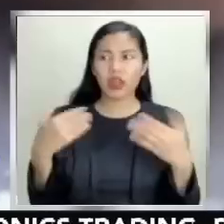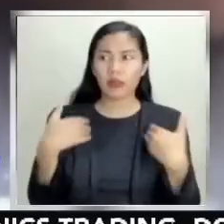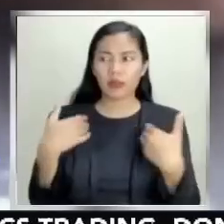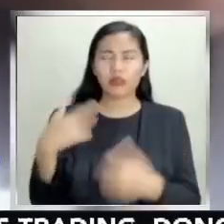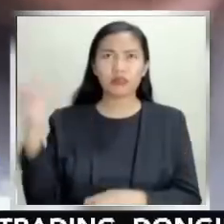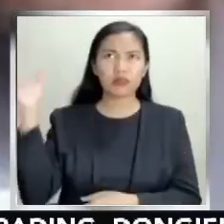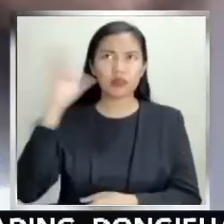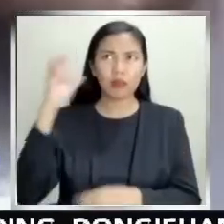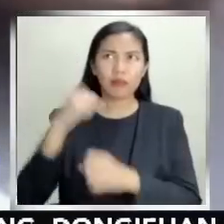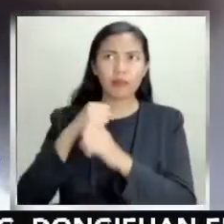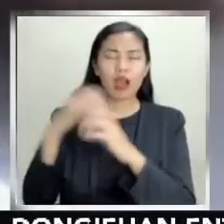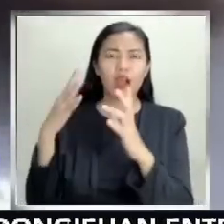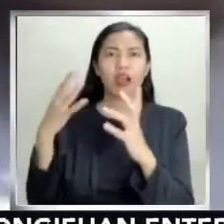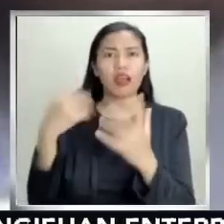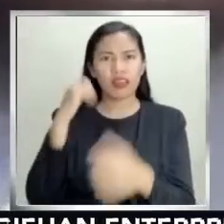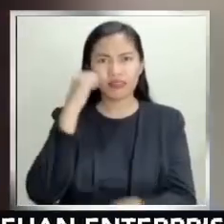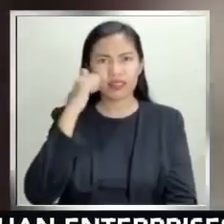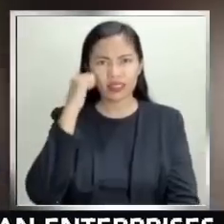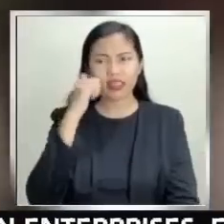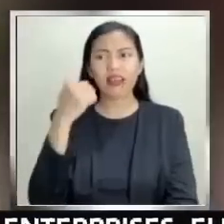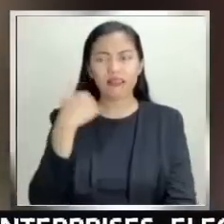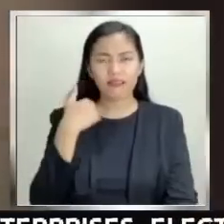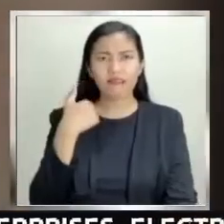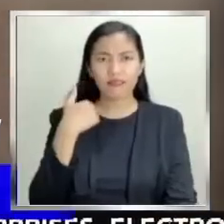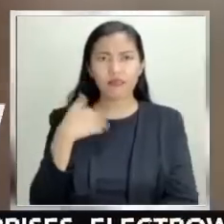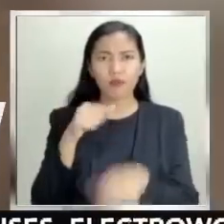tas araw-araw na po yun, araw-araw, tuloy-tuloy.